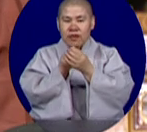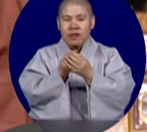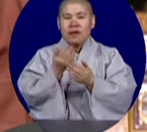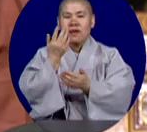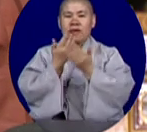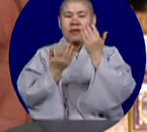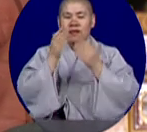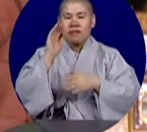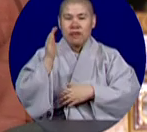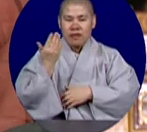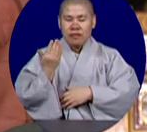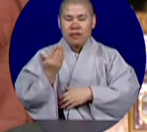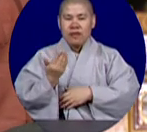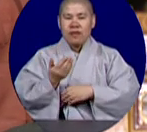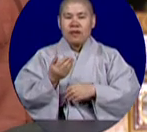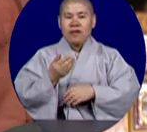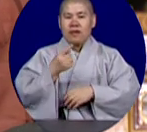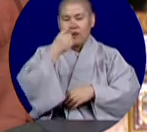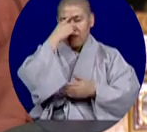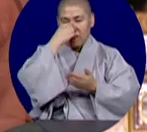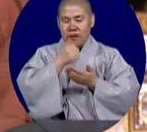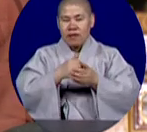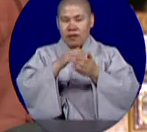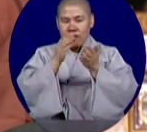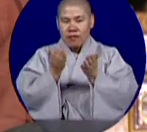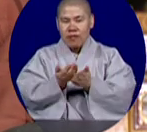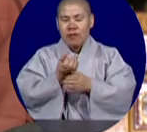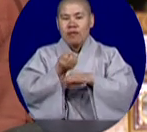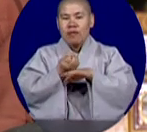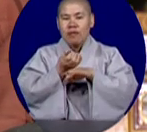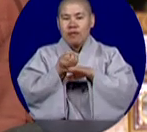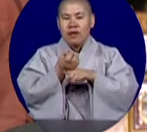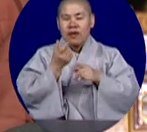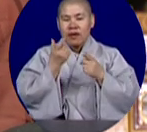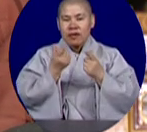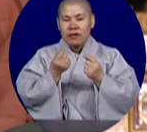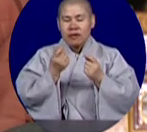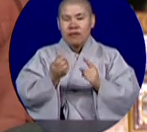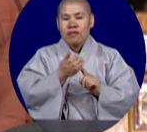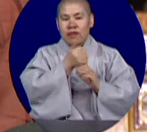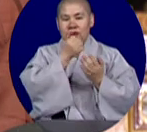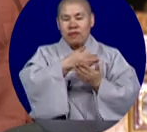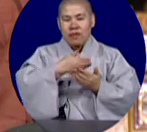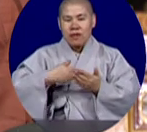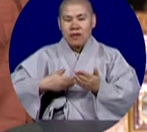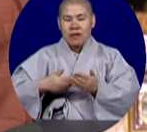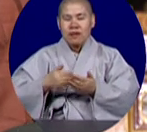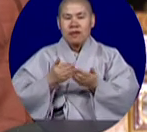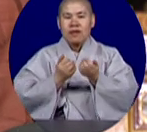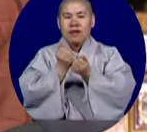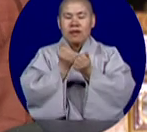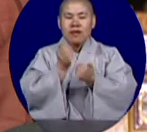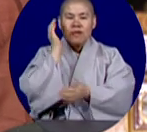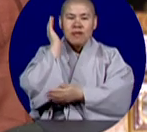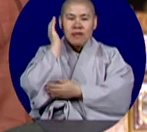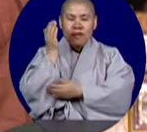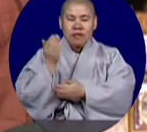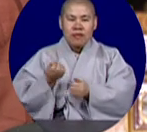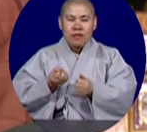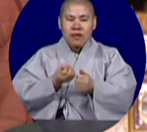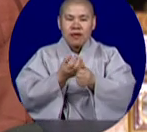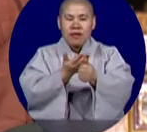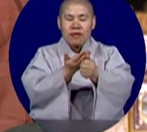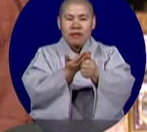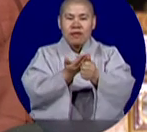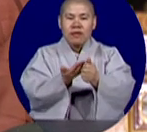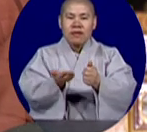이 승보가 이와 같습니다. 부처님이 제자한테 떡 설법하면 그다가 점화를 시킨다. 불을 또 옮겨